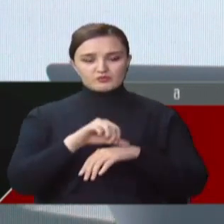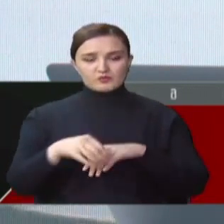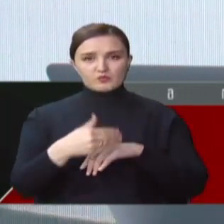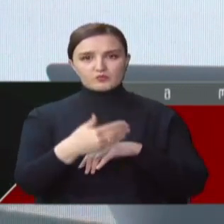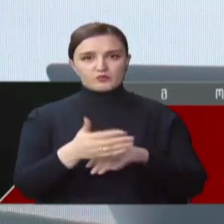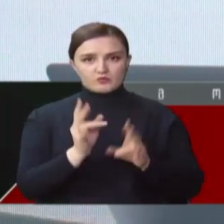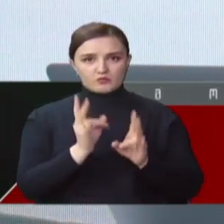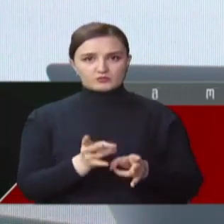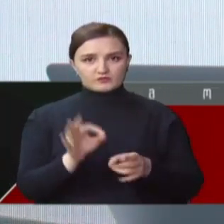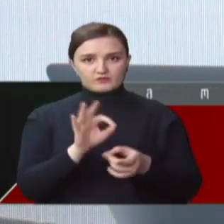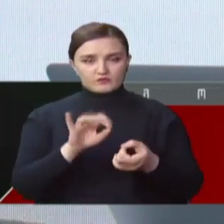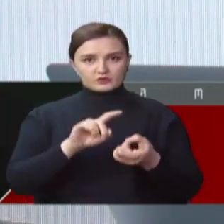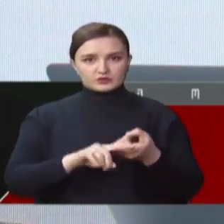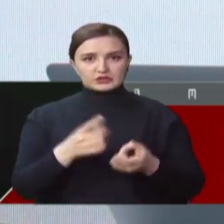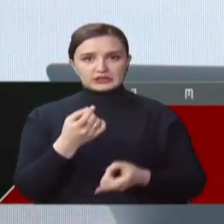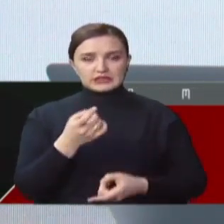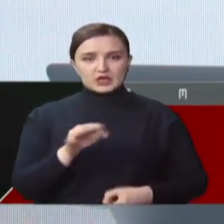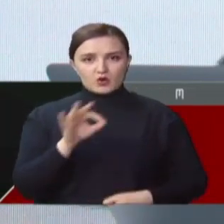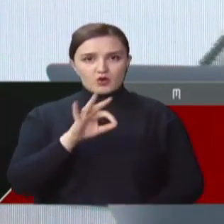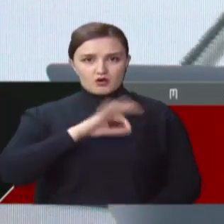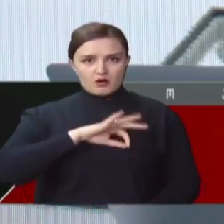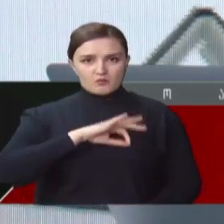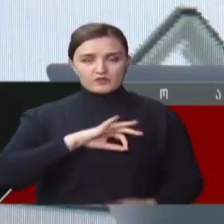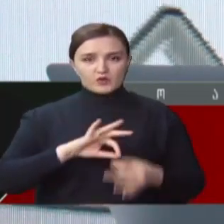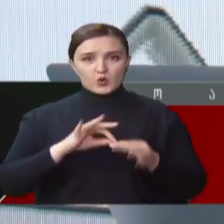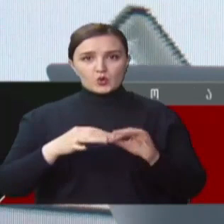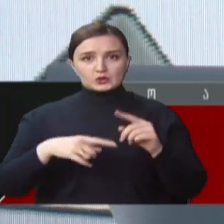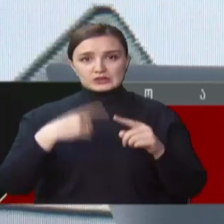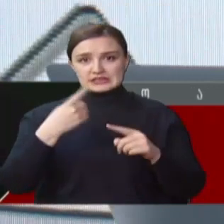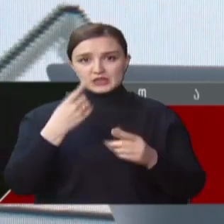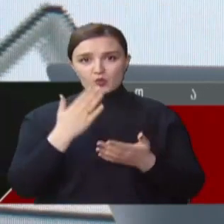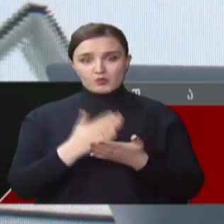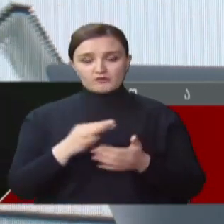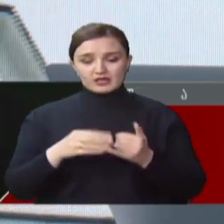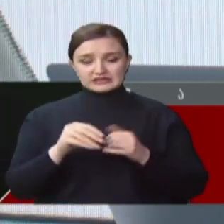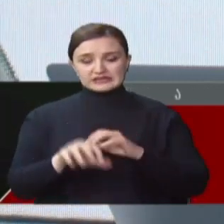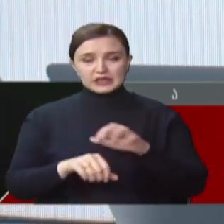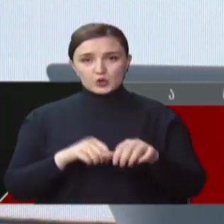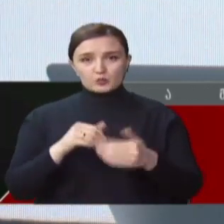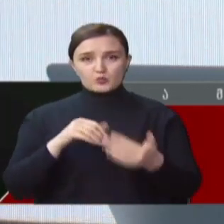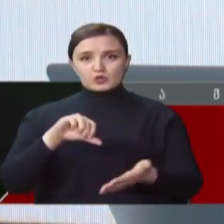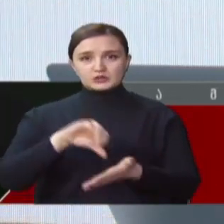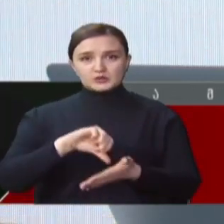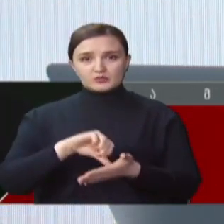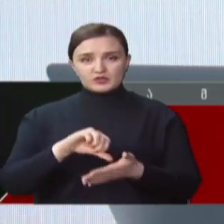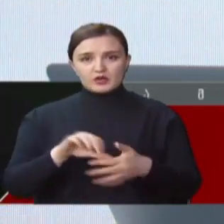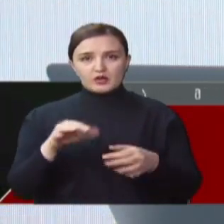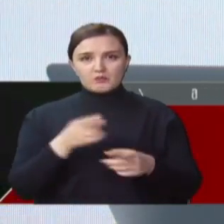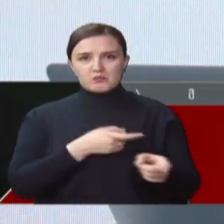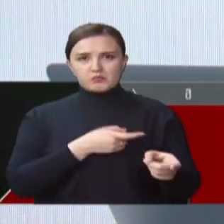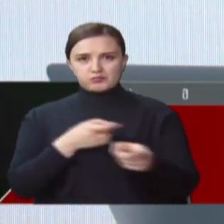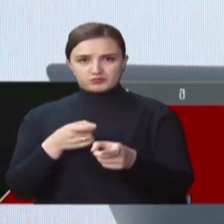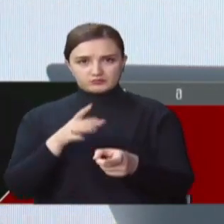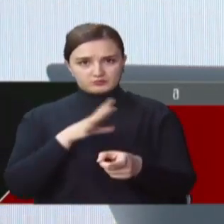მომხდარ ინციდენტთან დაკავშირებით, ცეცხლსასროლი იარაღის გამოყენებით. კონკრეტულად საუბარია საოკუპაციო ძალის წარმომადგენლების მიერ ავტომატური